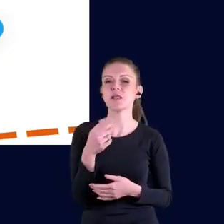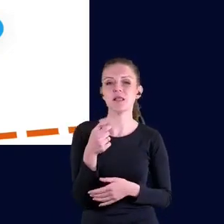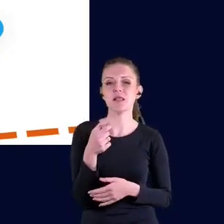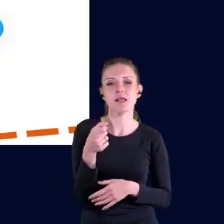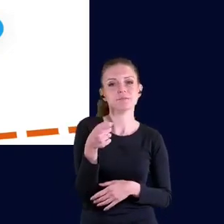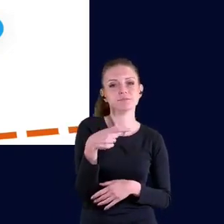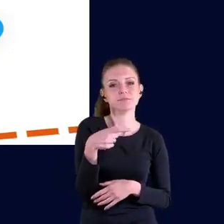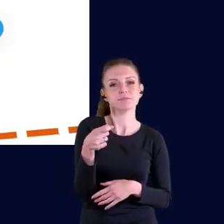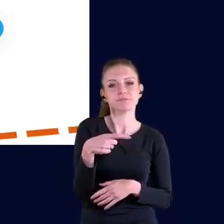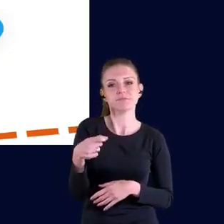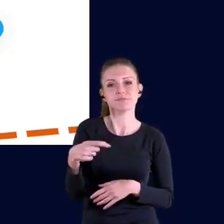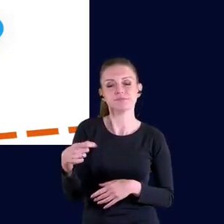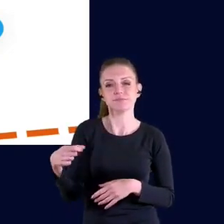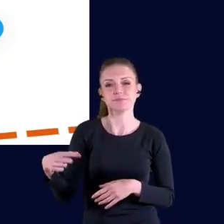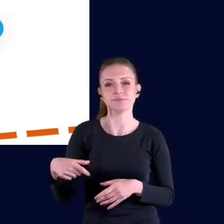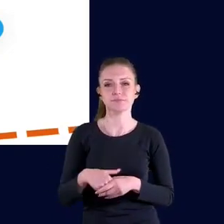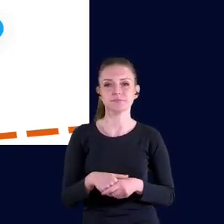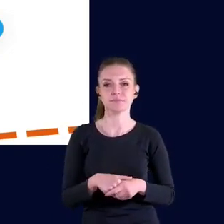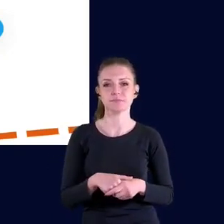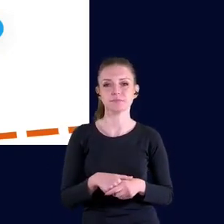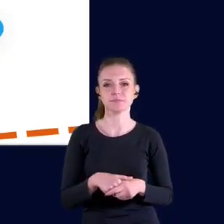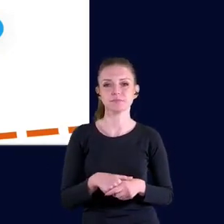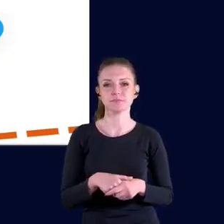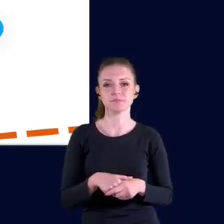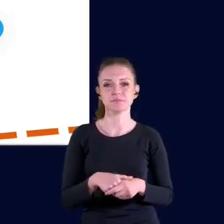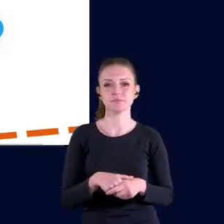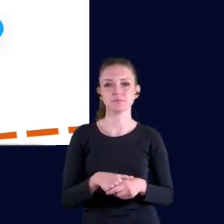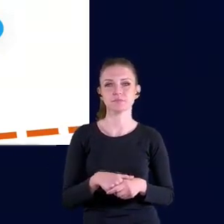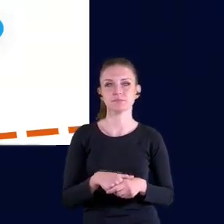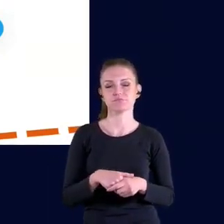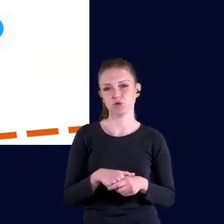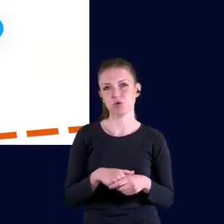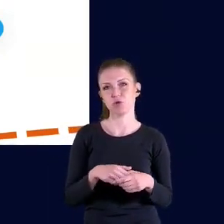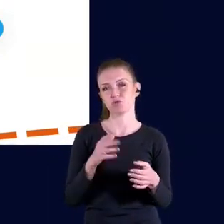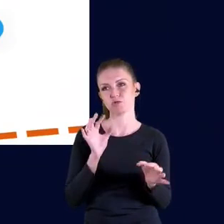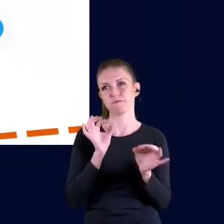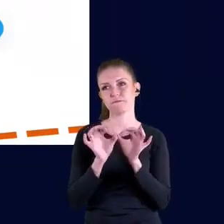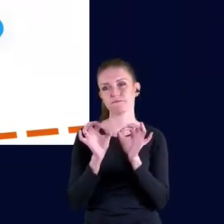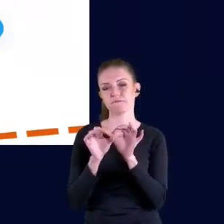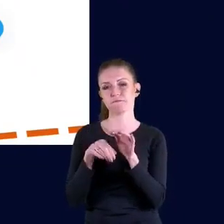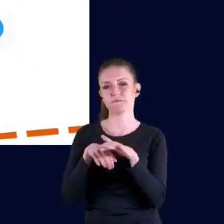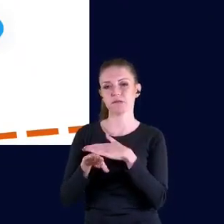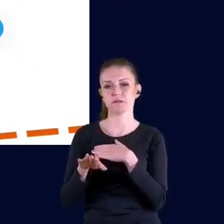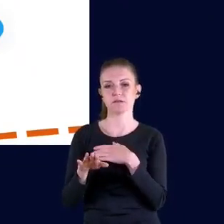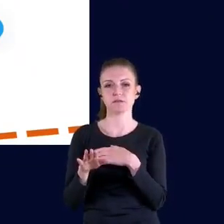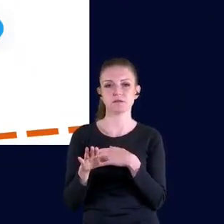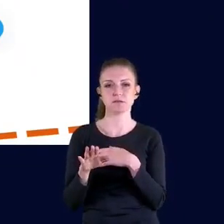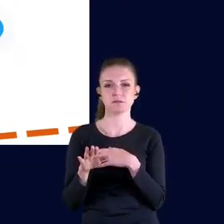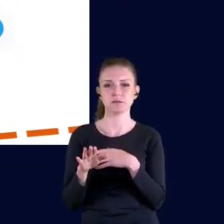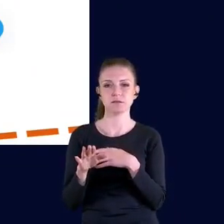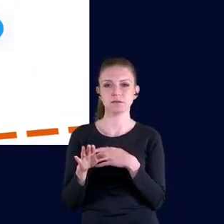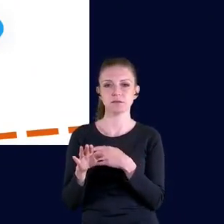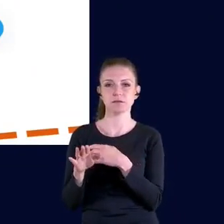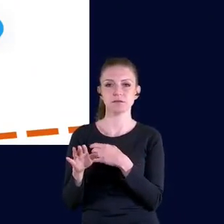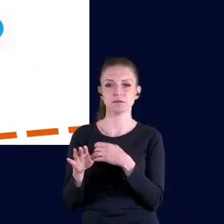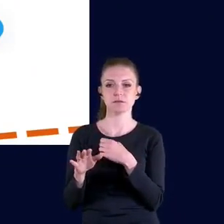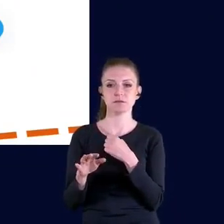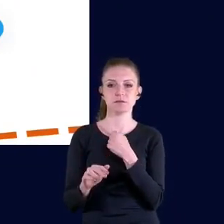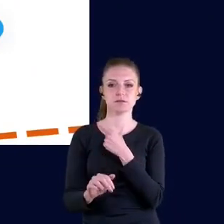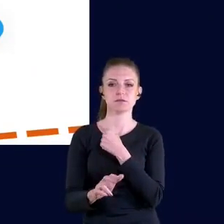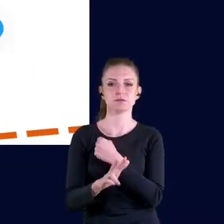opublikowaliśmy instytucji portal wychodzi nam 89435